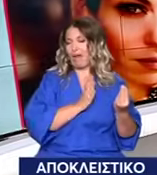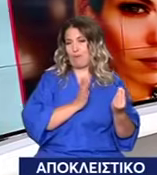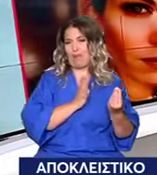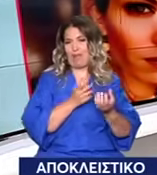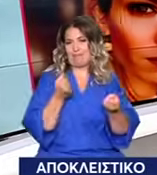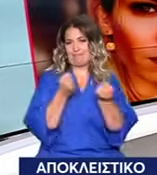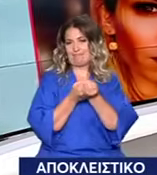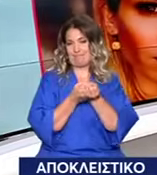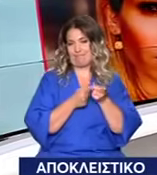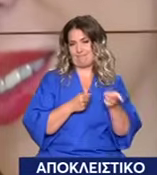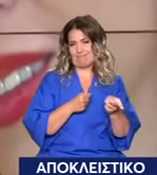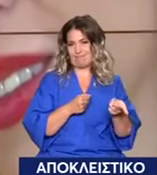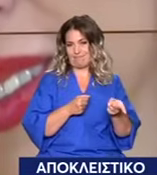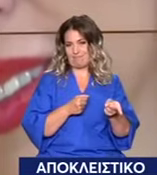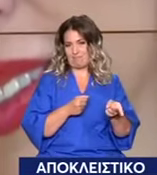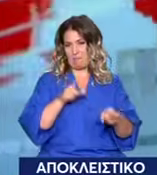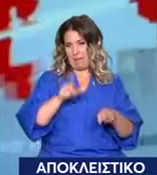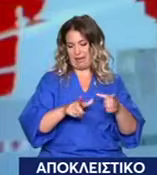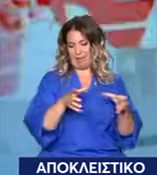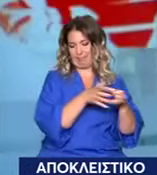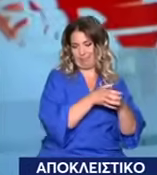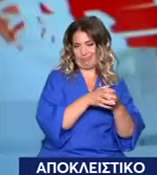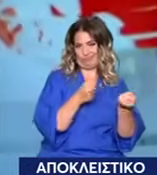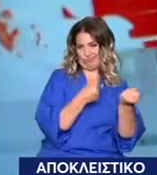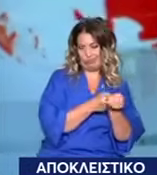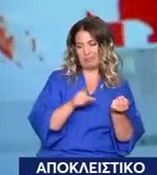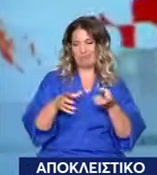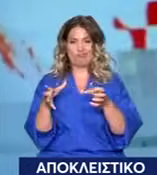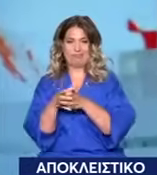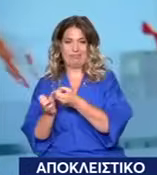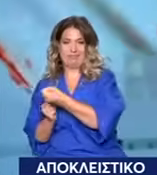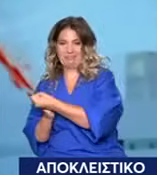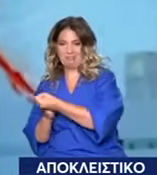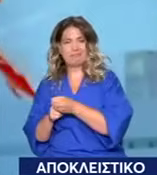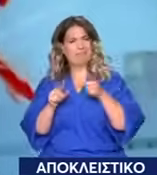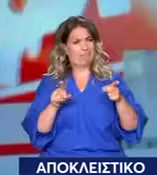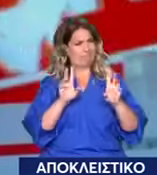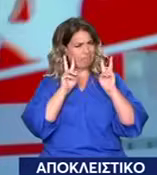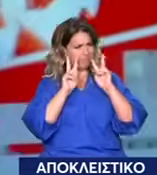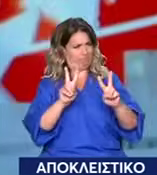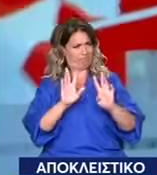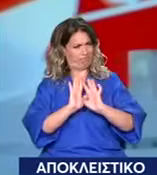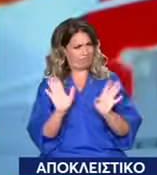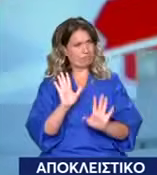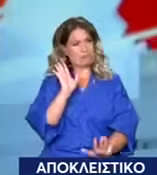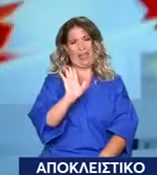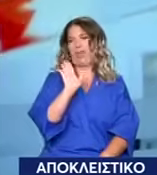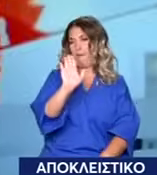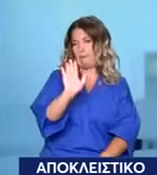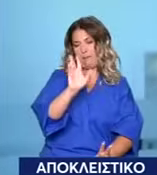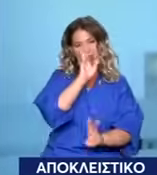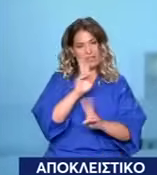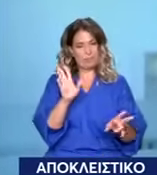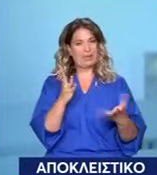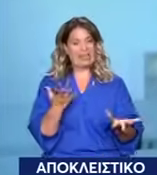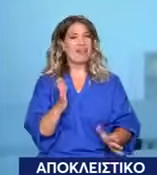στρατόπεδα, δεν το ξέρουμε ακόμα. Εγώ θα έβαζα και μια ακόμα παράμετρο. Και γι' αυτό ξεκίνησα να το λέω και πριν. Φαίνεται ότι από τον Οκτώβριο που Πολυζωγοπούλου